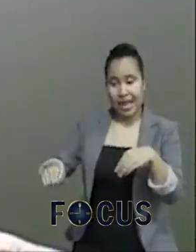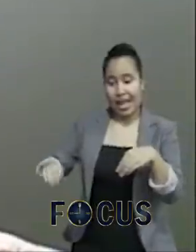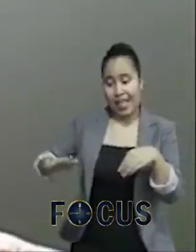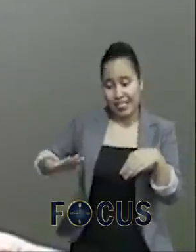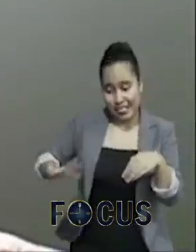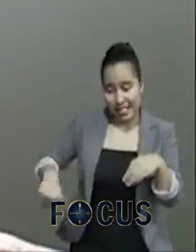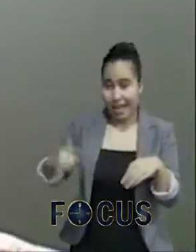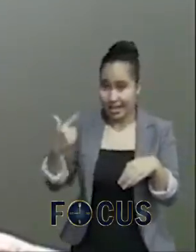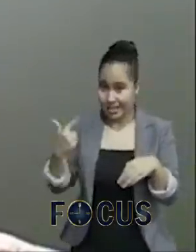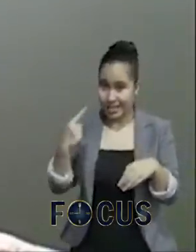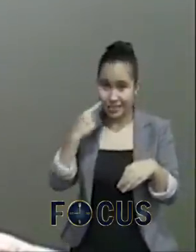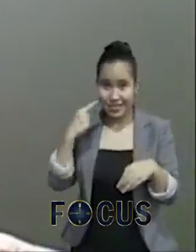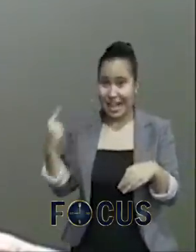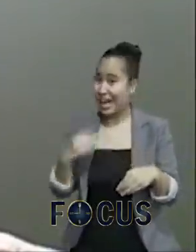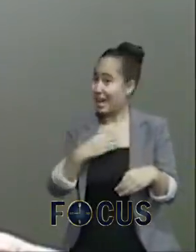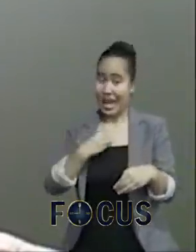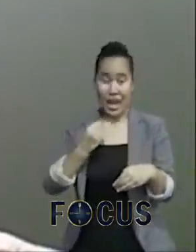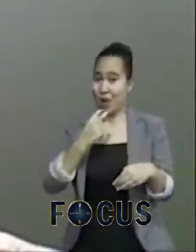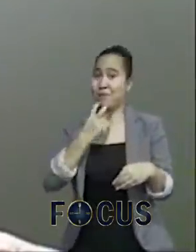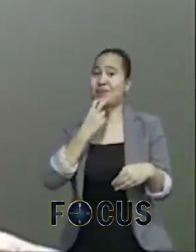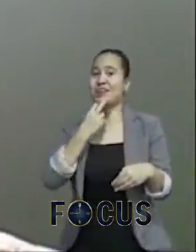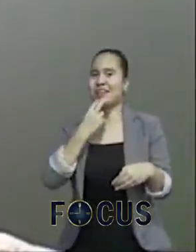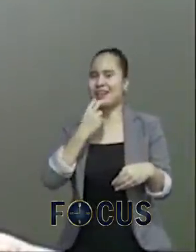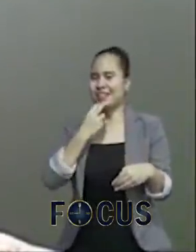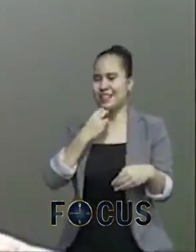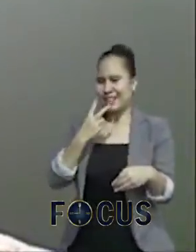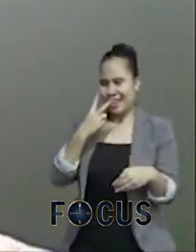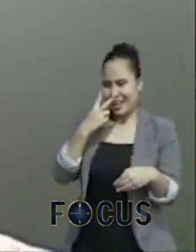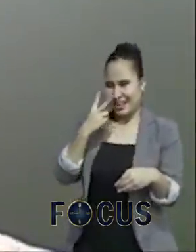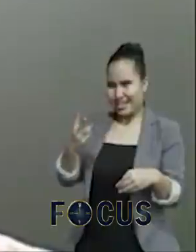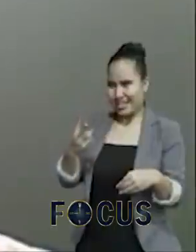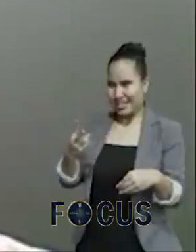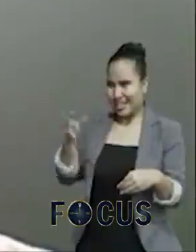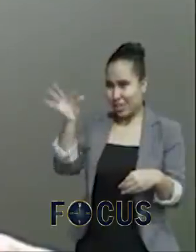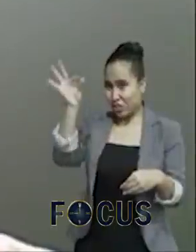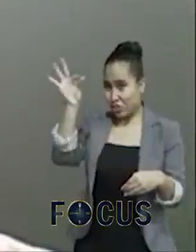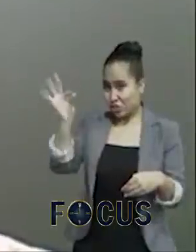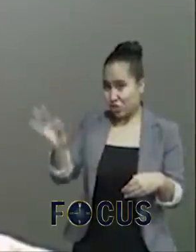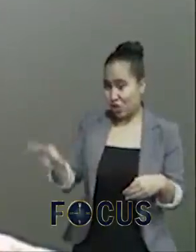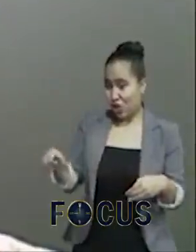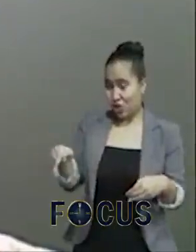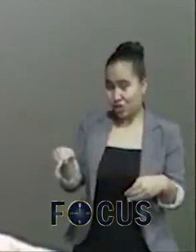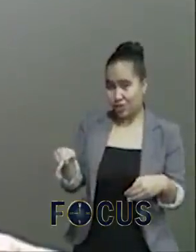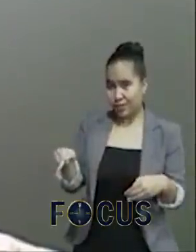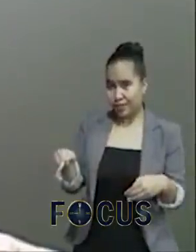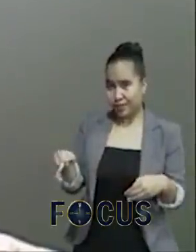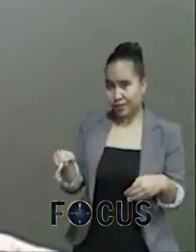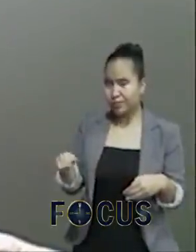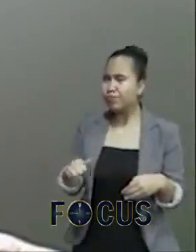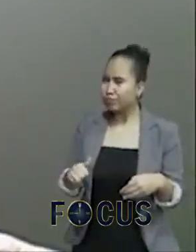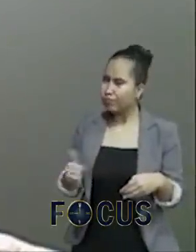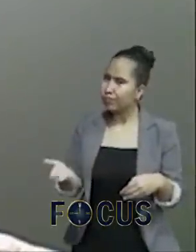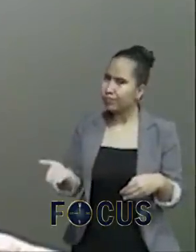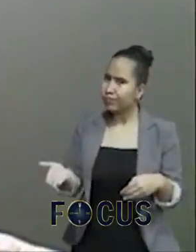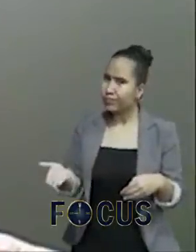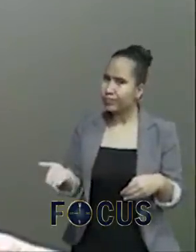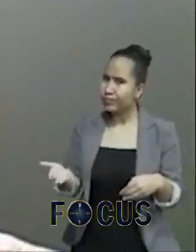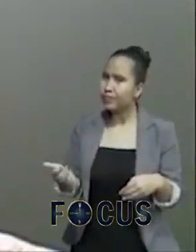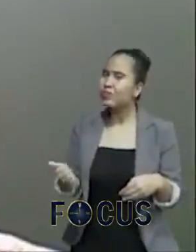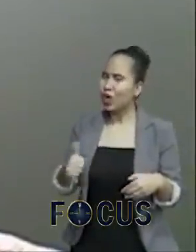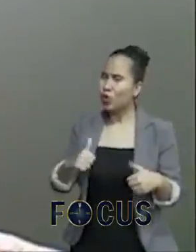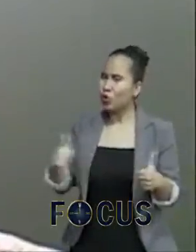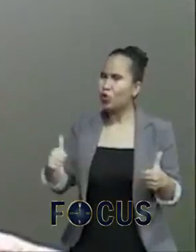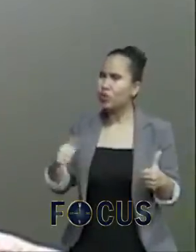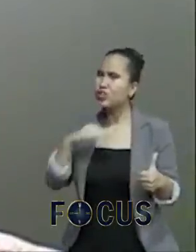dagen geen klachten hebben en het blijkt dat hun thuisfaciliteit waar ze gaan zijn, dat toch voldoende